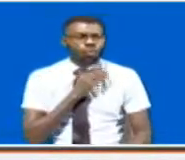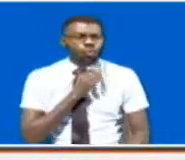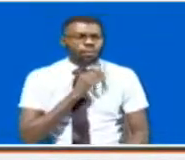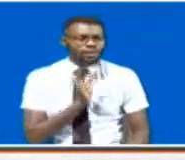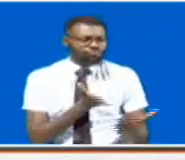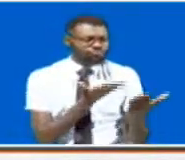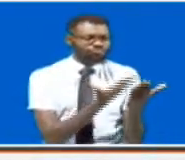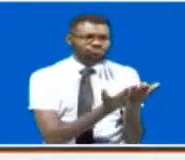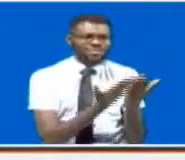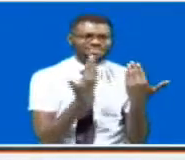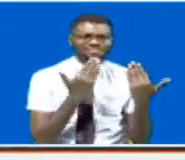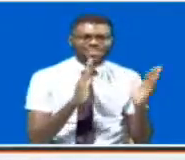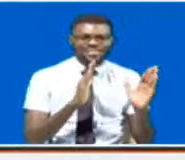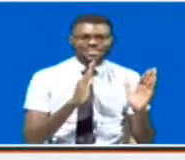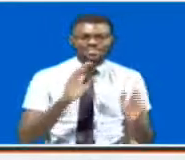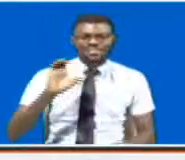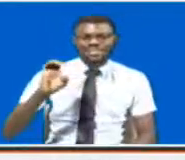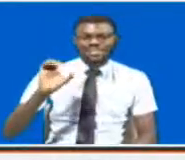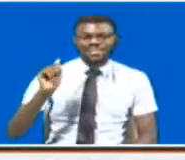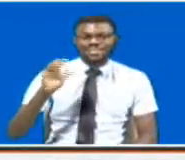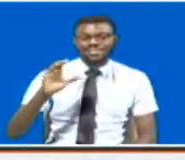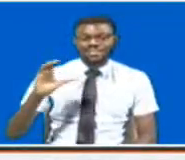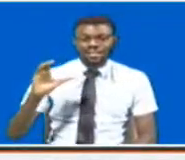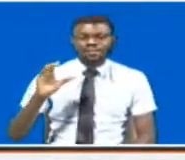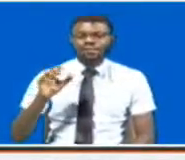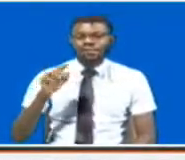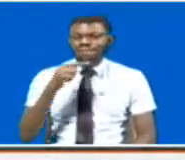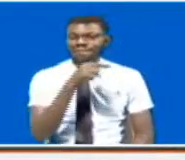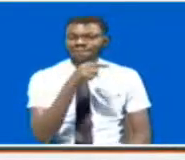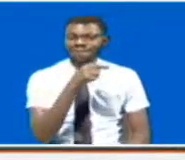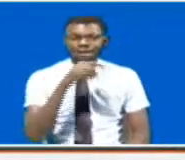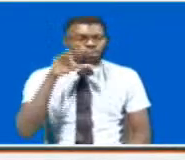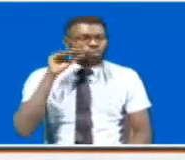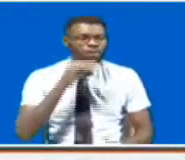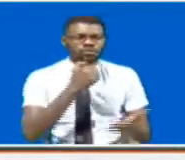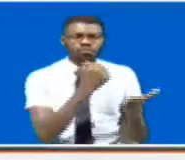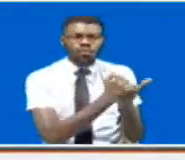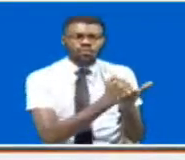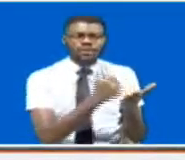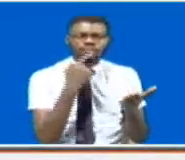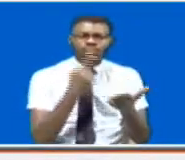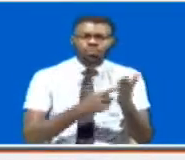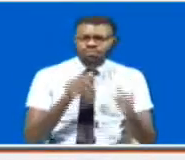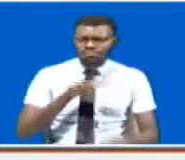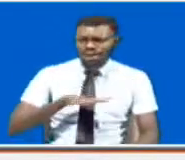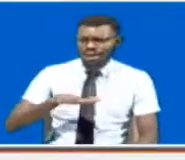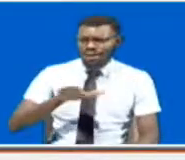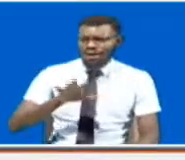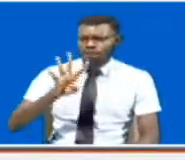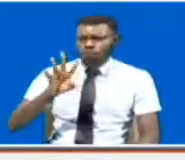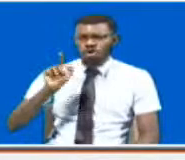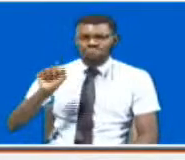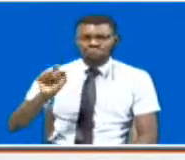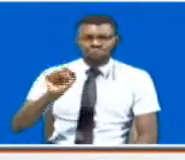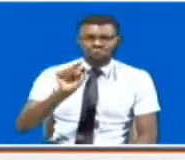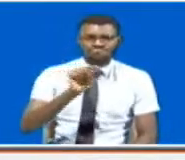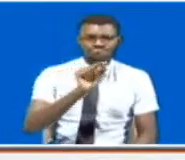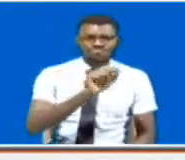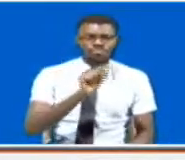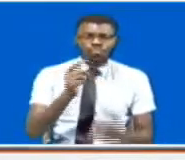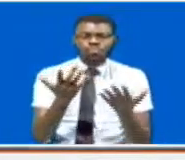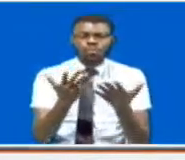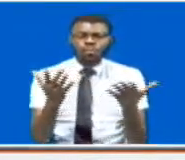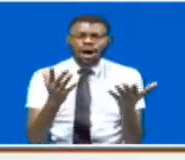tume ya maadili na kupambana na ufisadi EACC huko Mombasa, kwamba sehemu 4 za ardhi ndani ya hifadhi